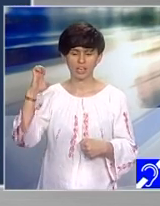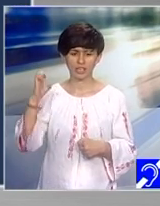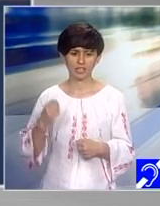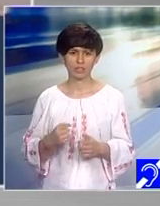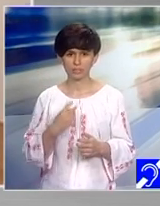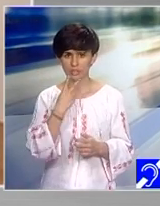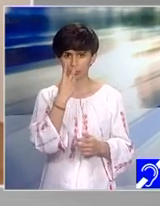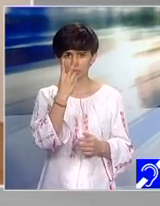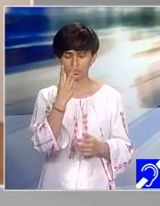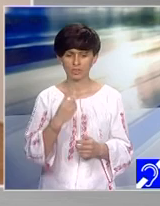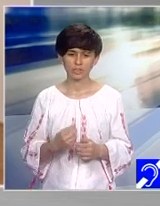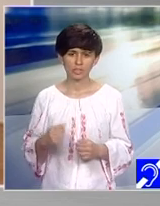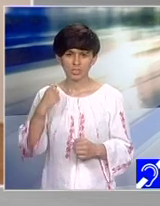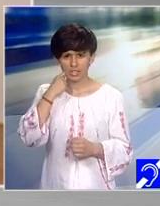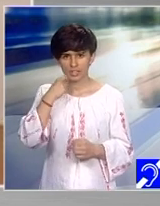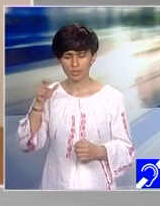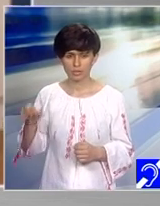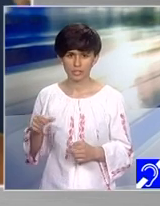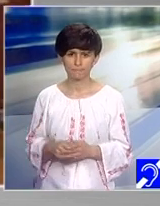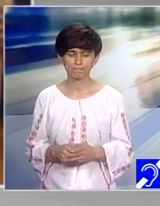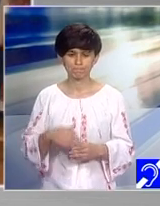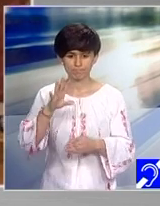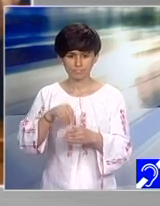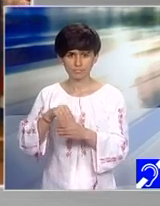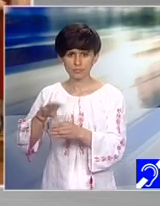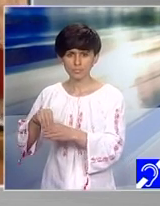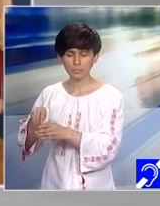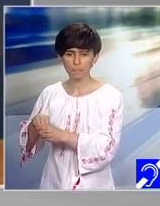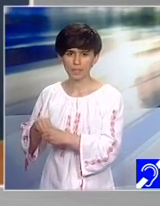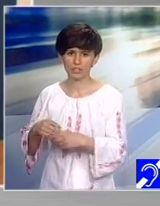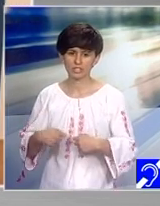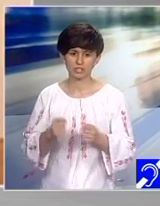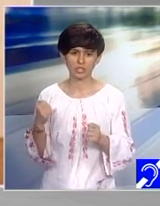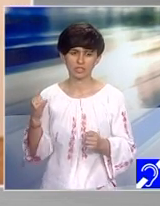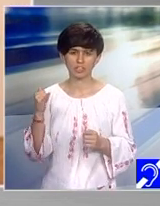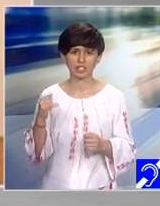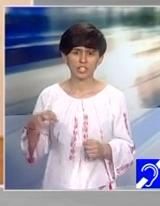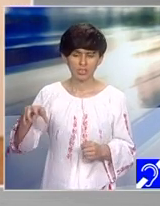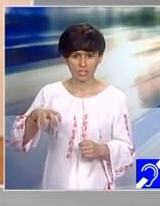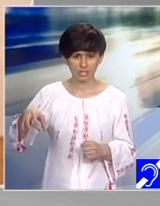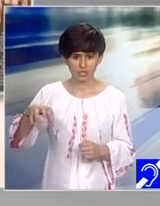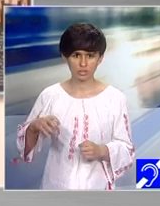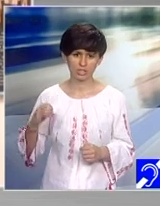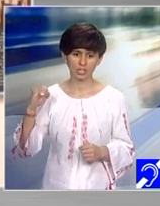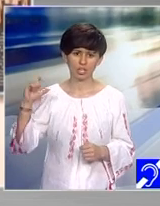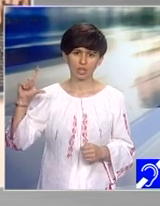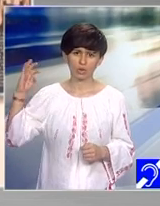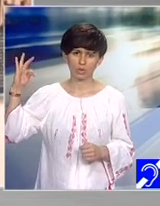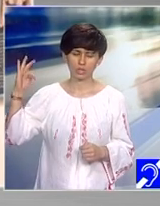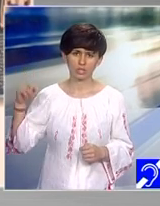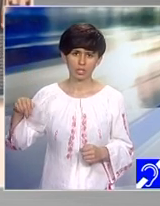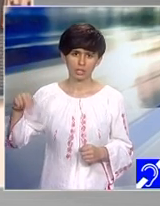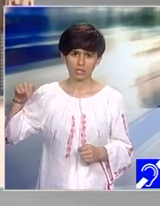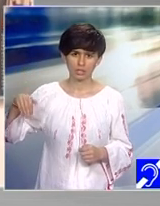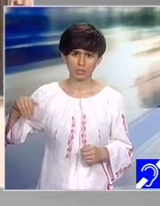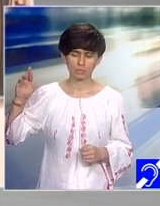de clujeni. Din colecția Cantacuzino, toate provin din zonele din Muntenia și Oltenia, iar în